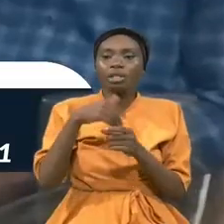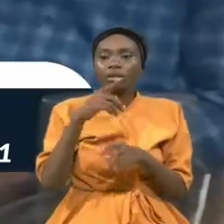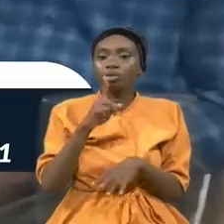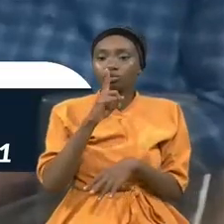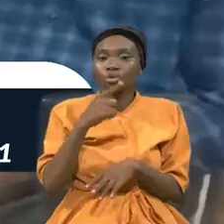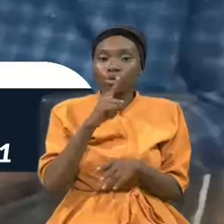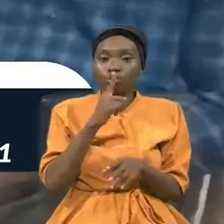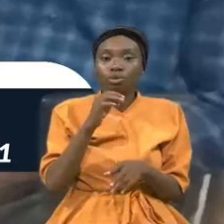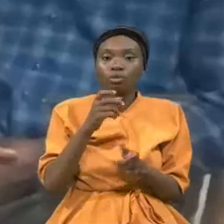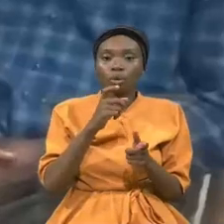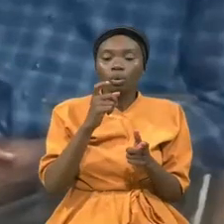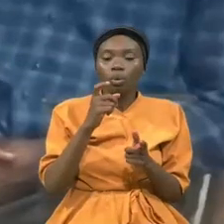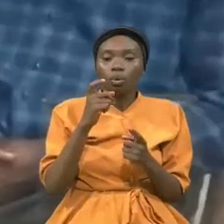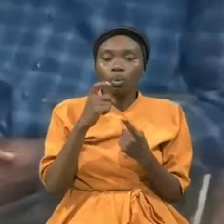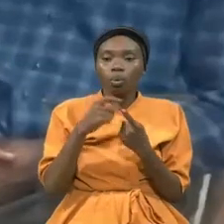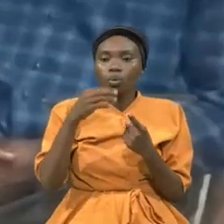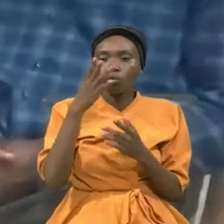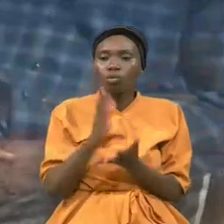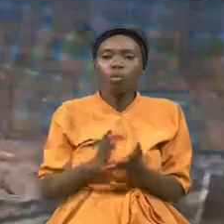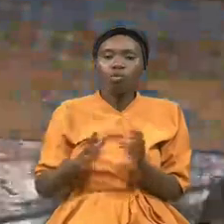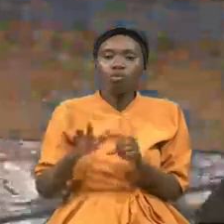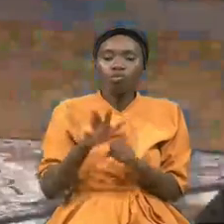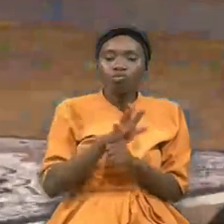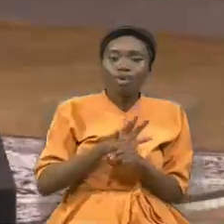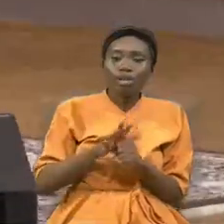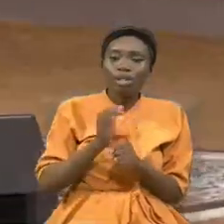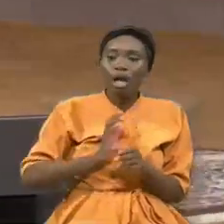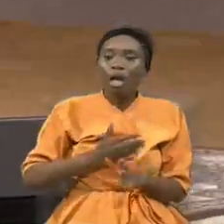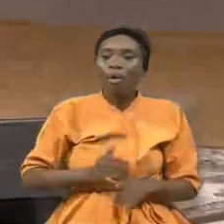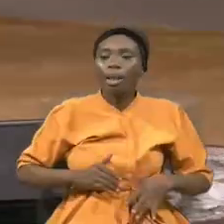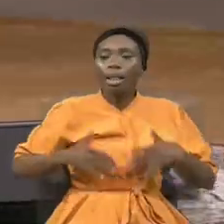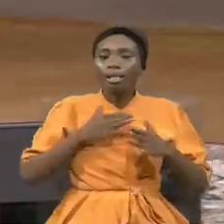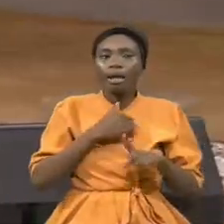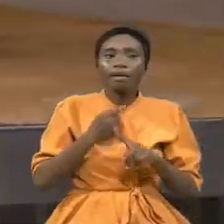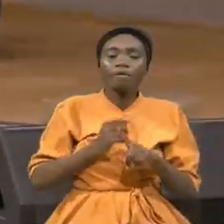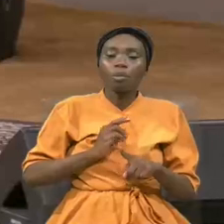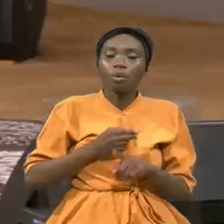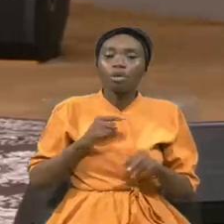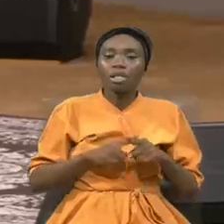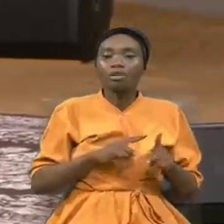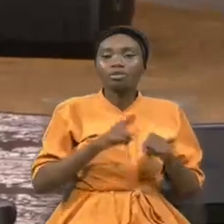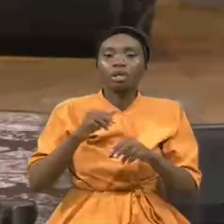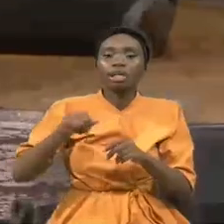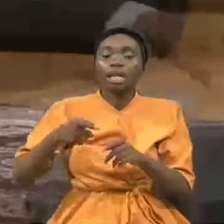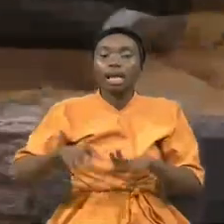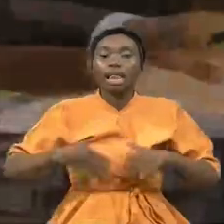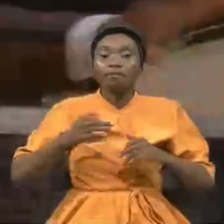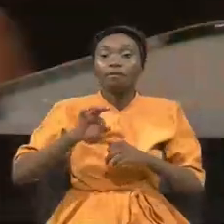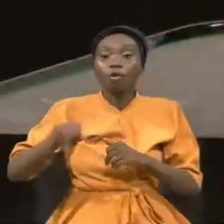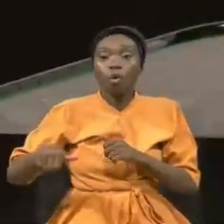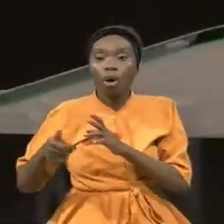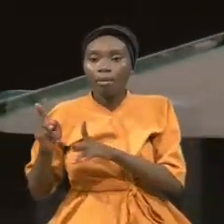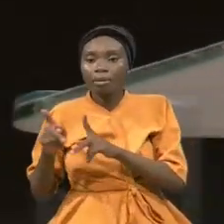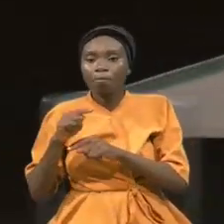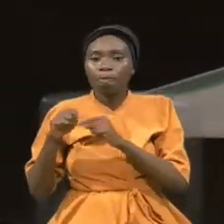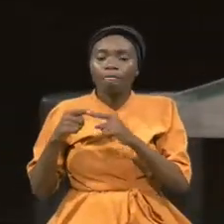La vérité de la parole de Dieu nous enrichit et de nous, cela atteint la vie des autres. Lorsque nous